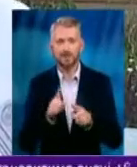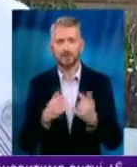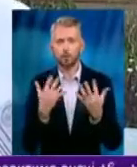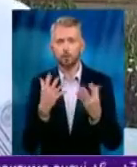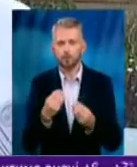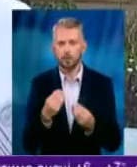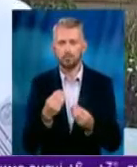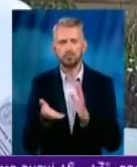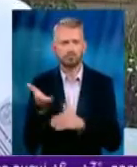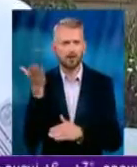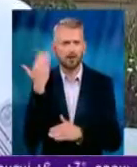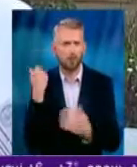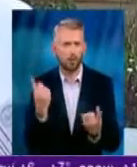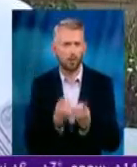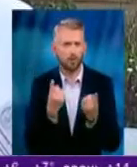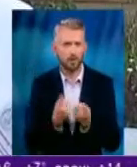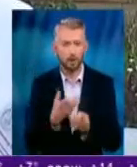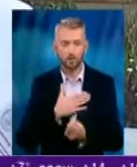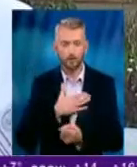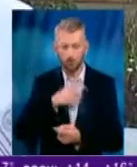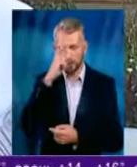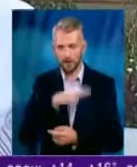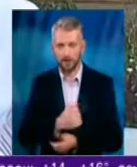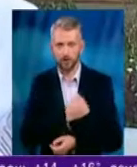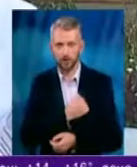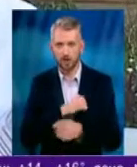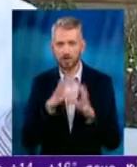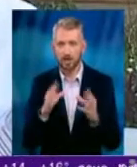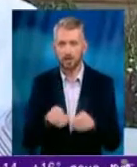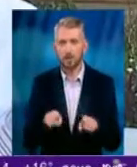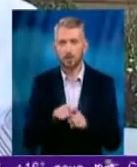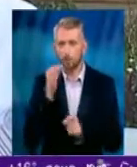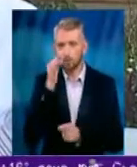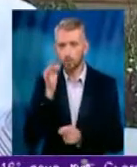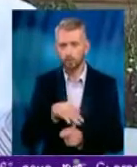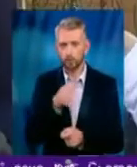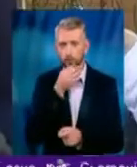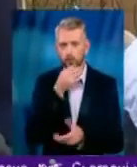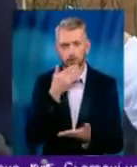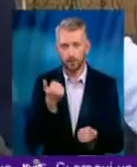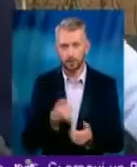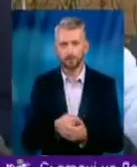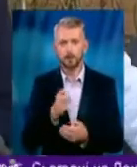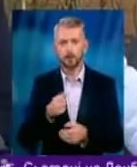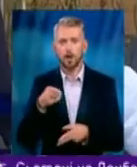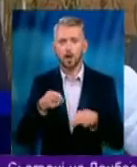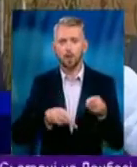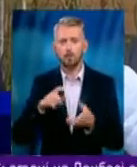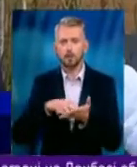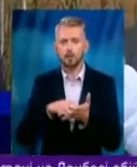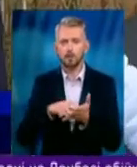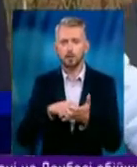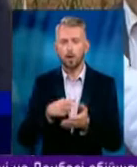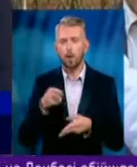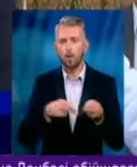вже давно пройдений етап. У нас в країні, на жаль, взагалі такого досвіду поки що немає. На операційне біля 100